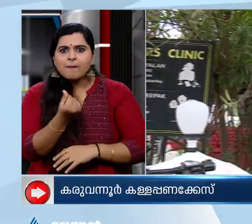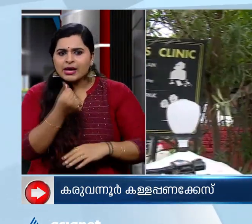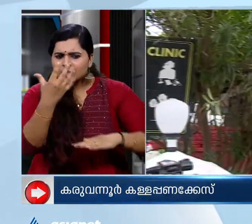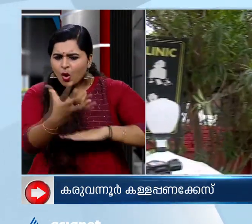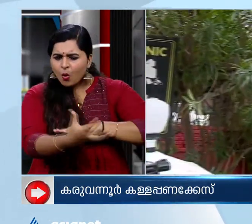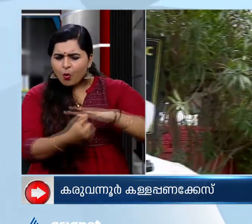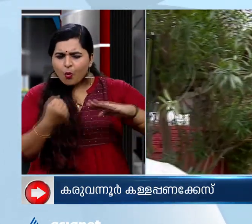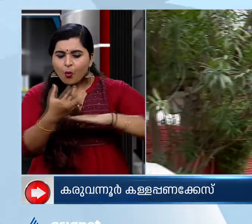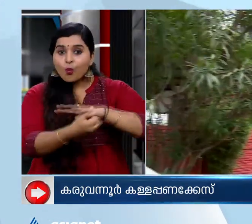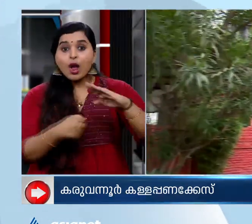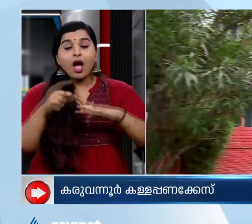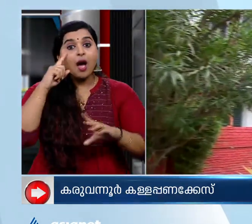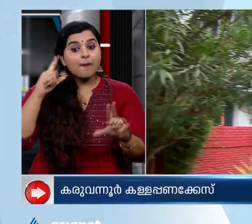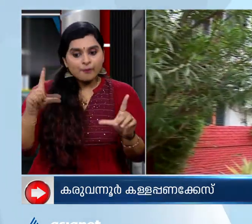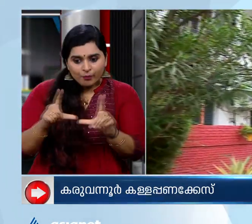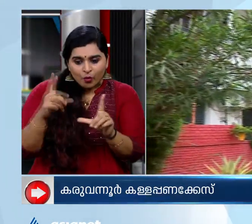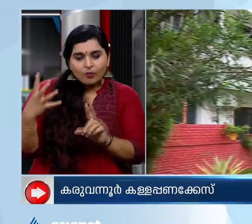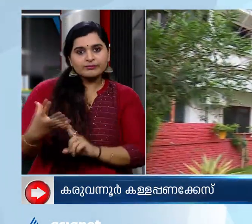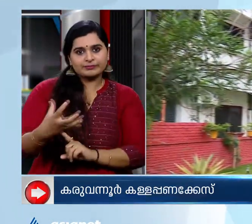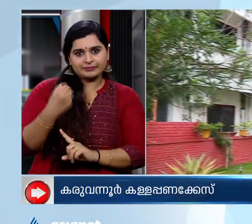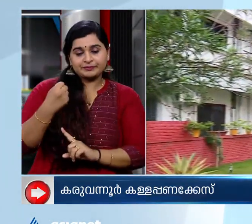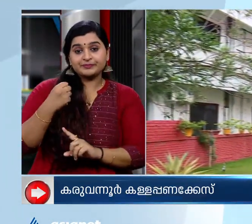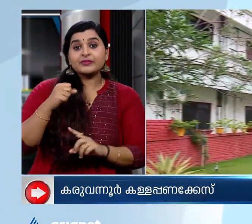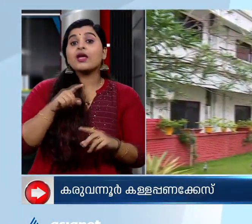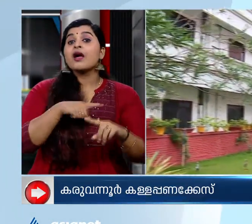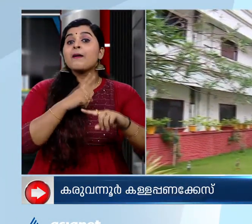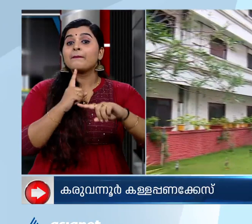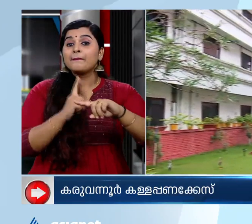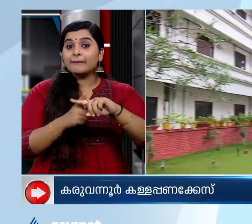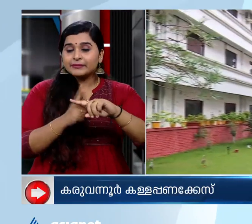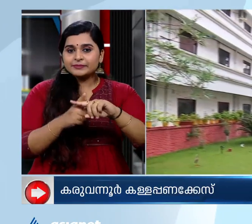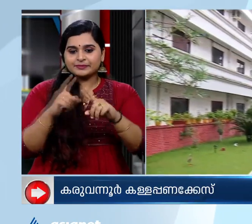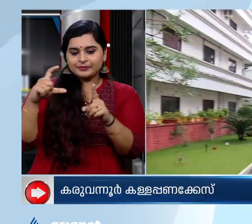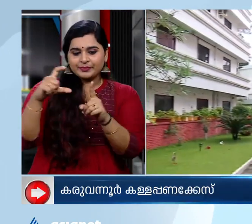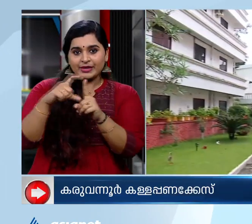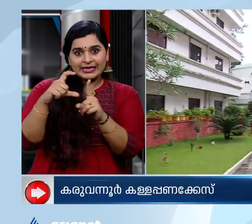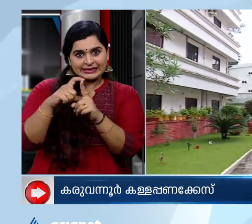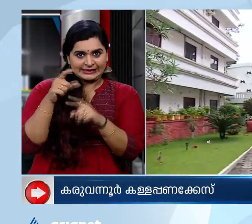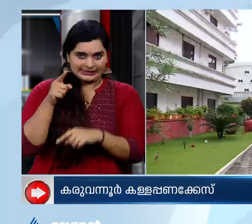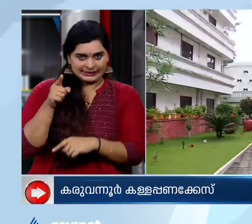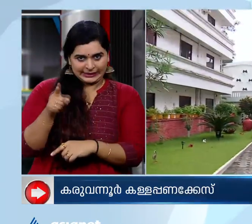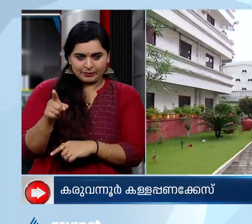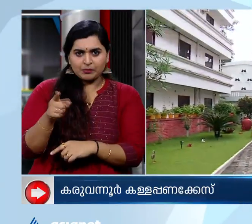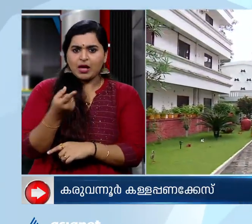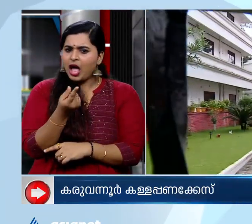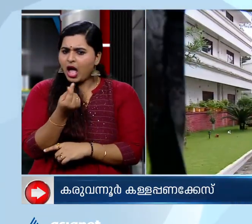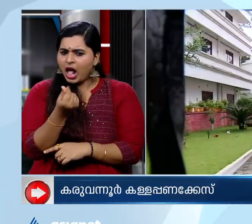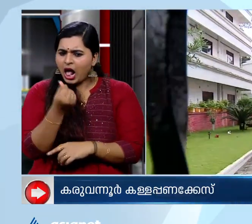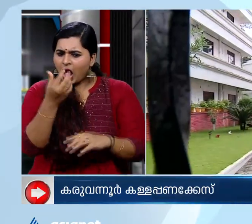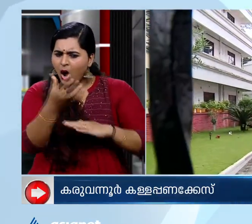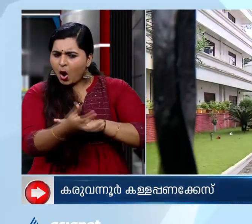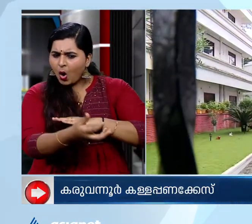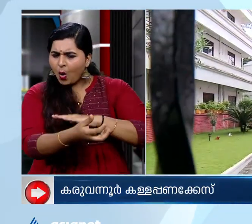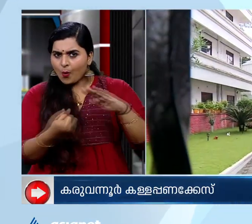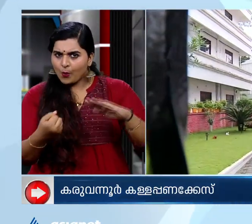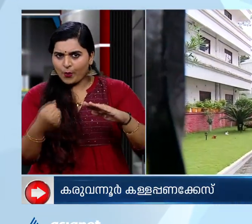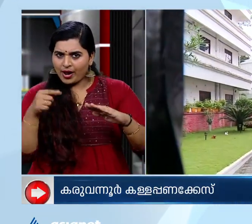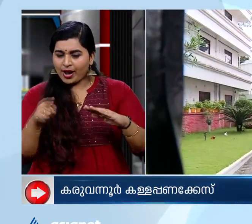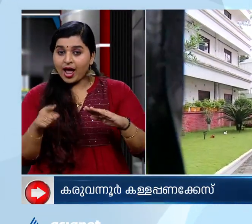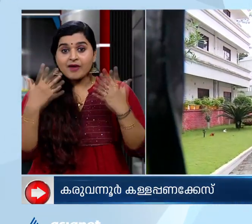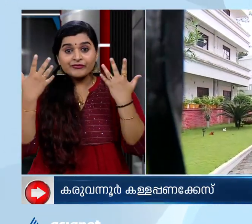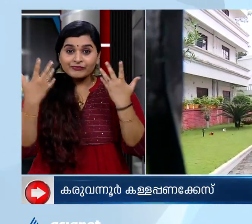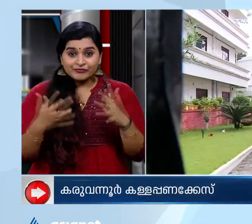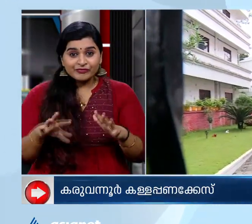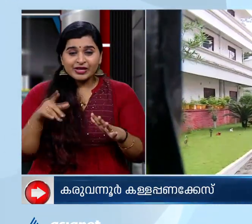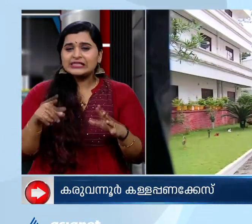ദീപക്കിനെതിരെ കണ്ടെത്തിയിട്ടുള്ളത്. മാത്രമല്ല, കിരൺ തട്ടിയെടുത്ത പണം, കള്ളപ്പണം വെളുപ്പിക്കാനും ദീപക് ഷെൽ കമ്പനികൾ ഉണ്ടാക്കി, അതായത് വിവിധ